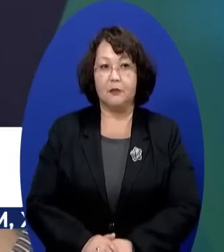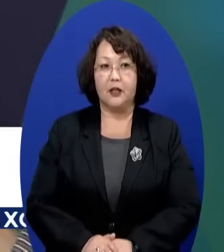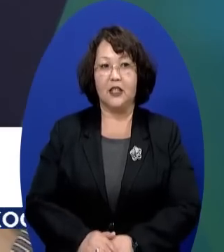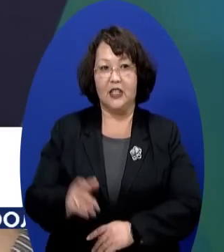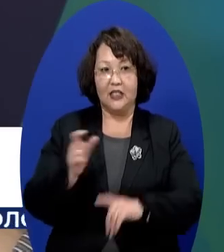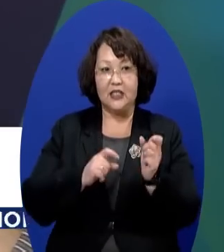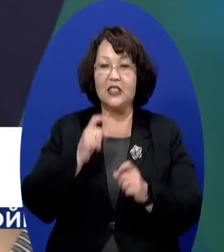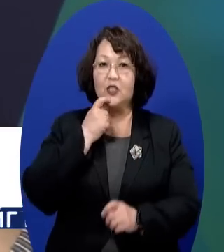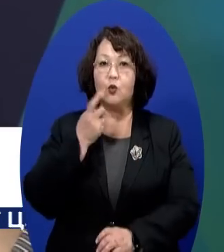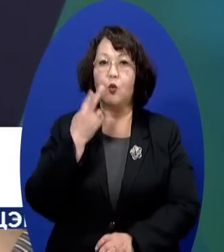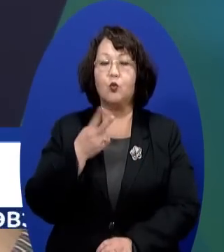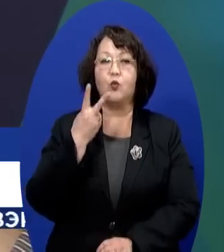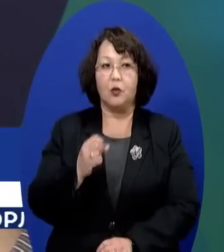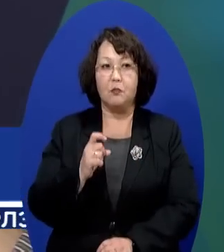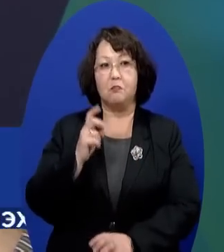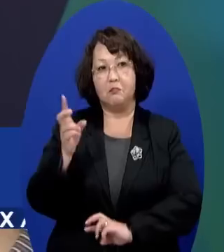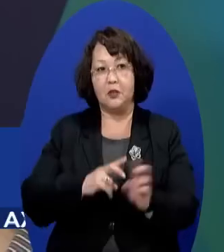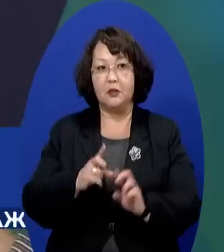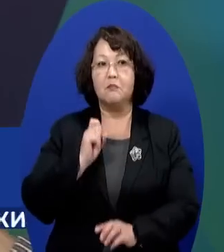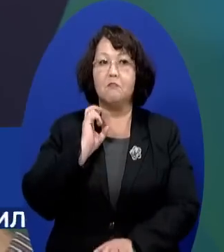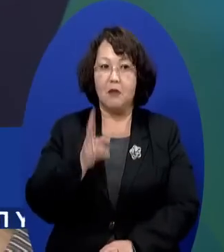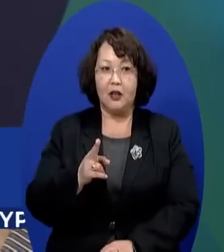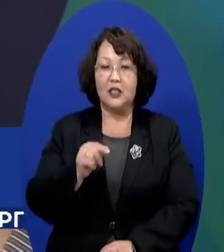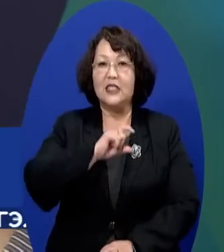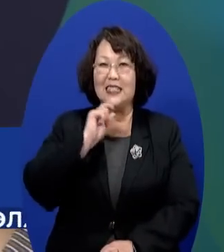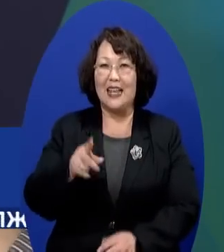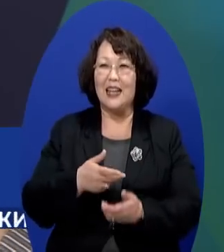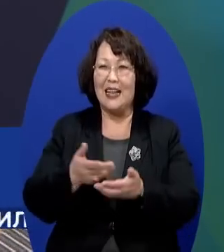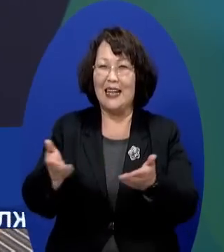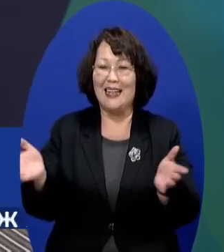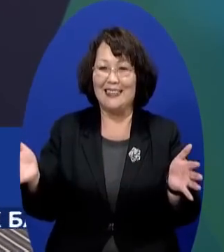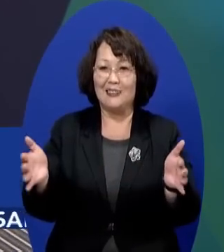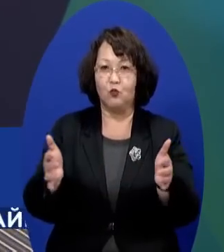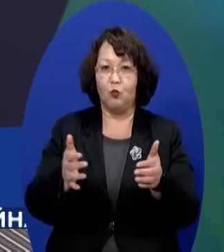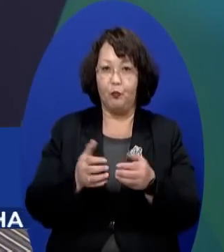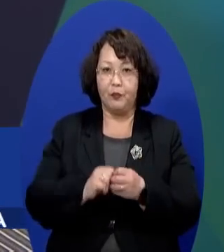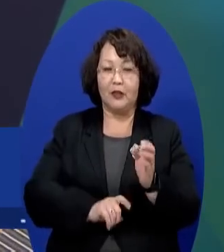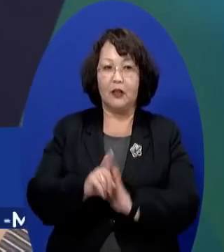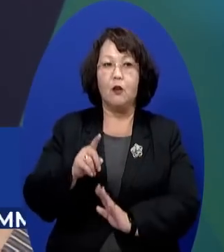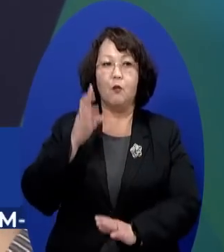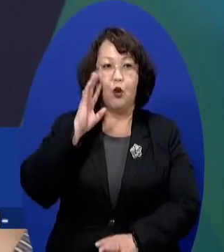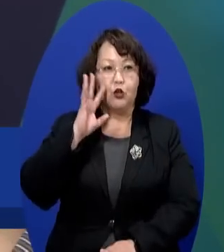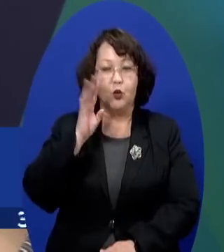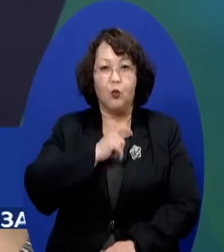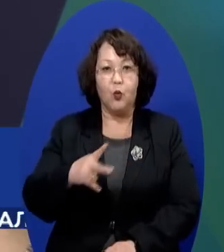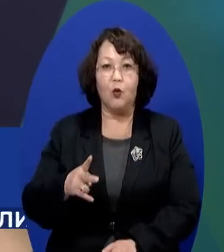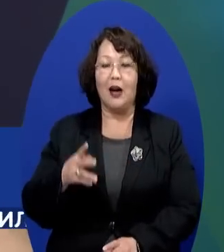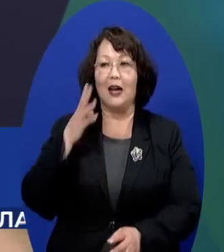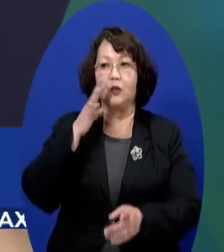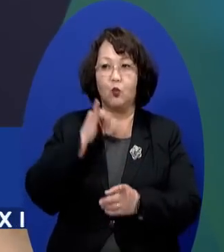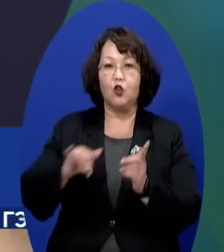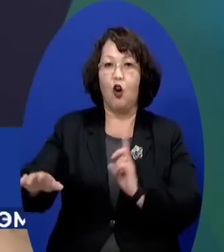Дэлхийн хэцүү үед одоо бизнесийн банкуд ч гэсэн зээлээ жоон хумх бодлого энэ төр ажиглаж чинь дээрний бодлогын хөвөр гадаад орчны төрчнөөс